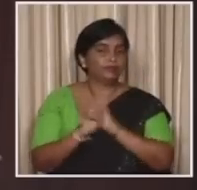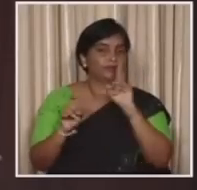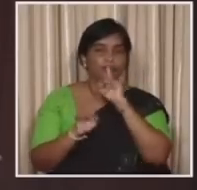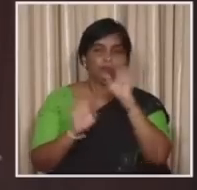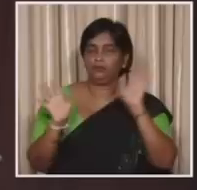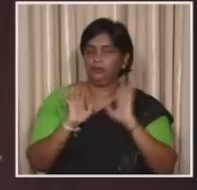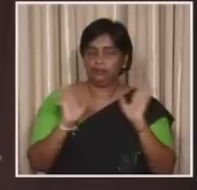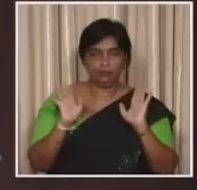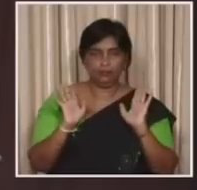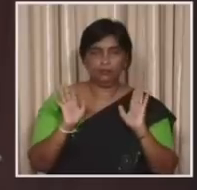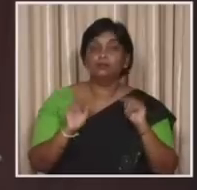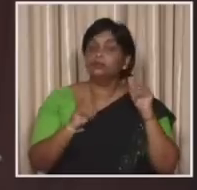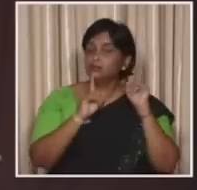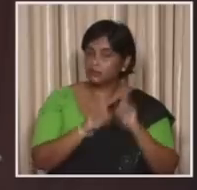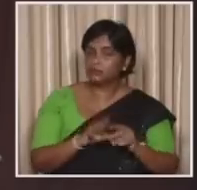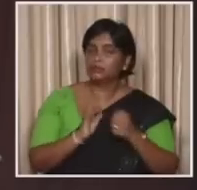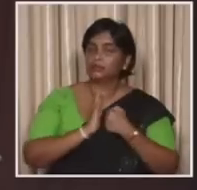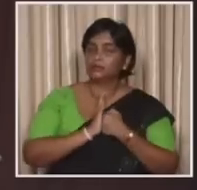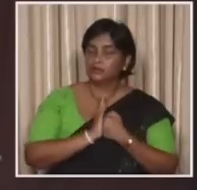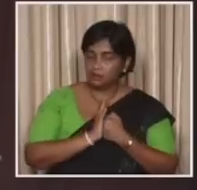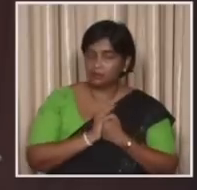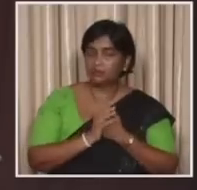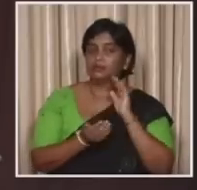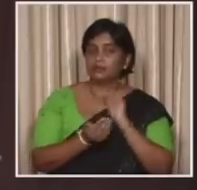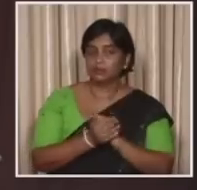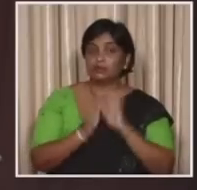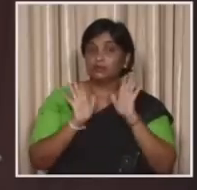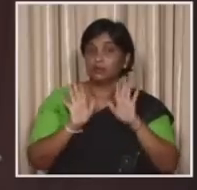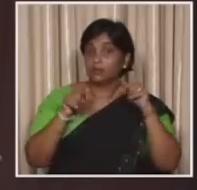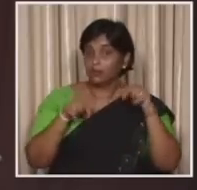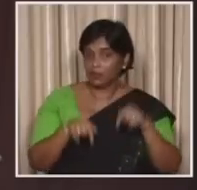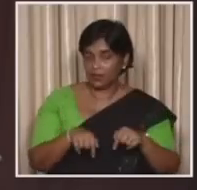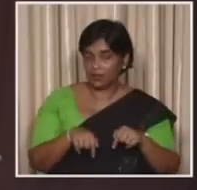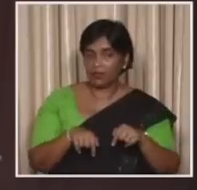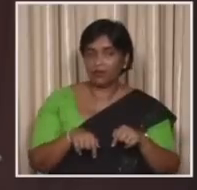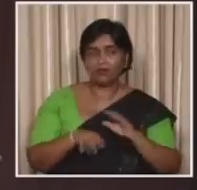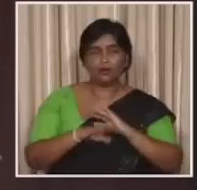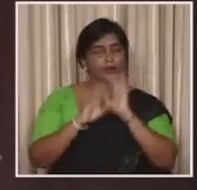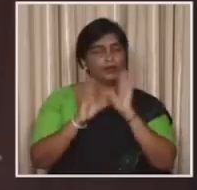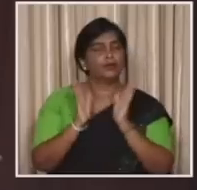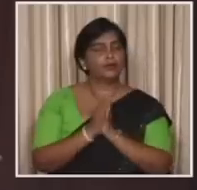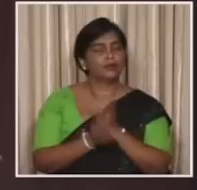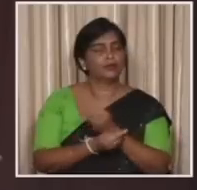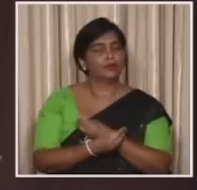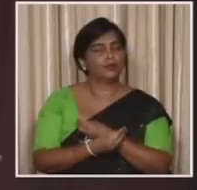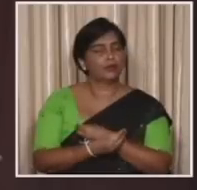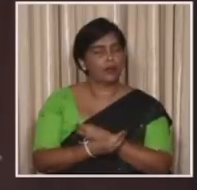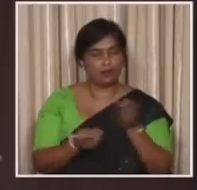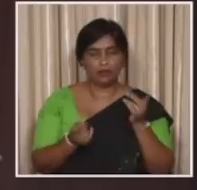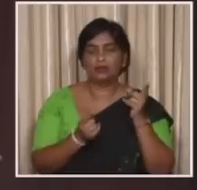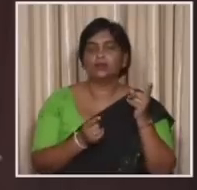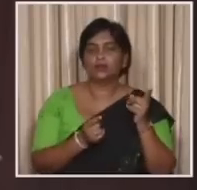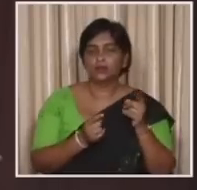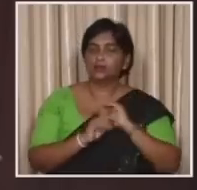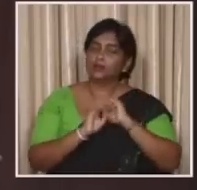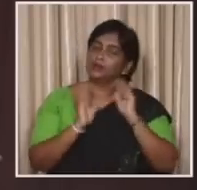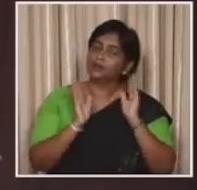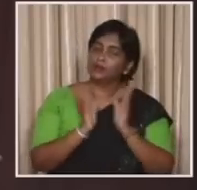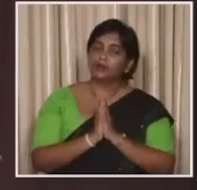කියන්නේ නැහැ. අපි ඒ විදිහට මේක ගෞරවණීය විදිහට ආරක්ෂා කරා. හැබැයි දැන් ඒක සම්පූර්ණයෙන් විනාශ කරන තැනට පත් වෙලා තියෙනවා මේ